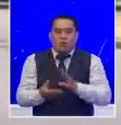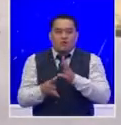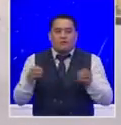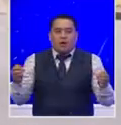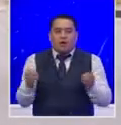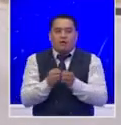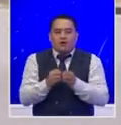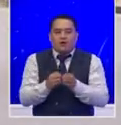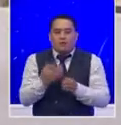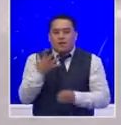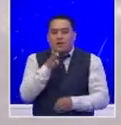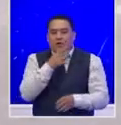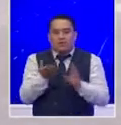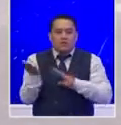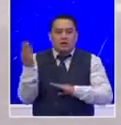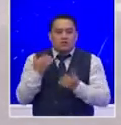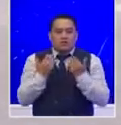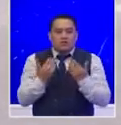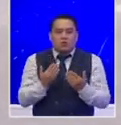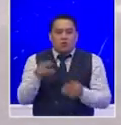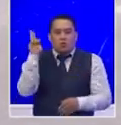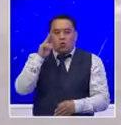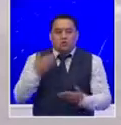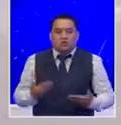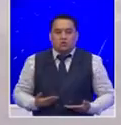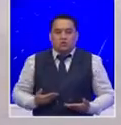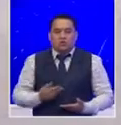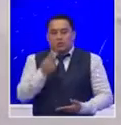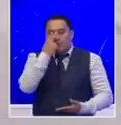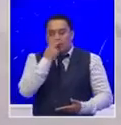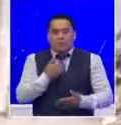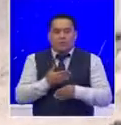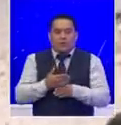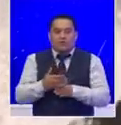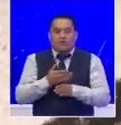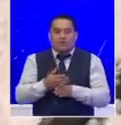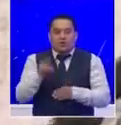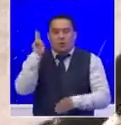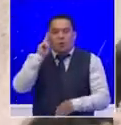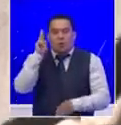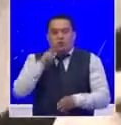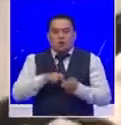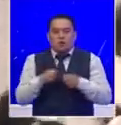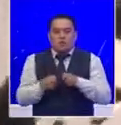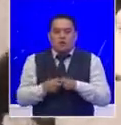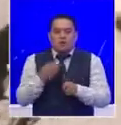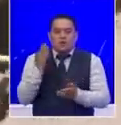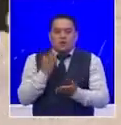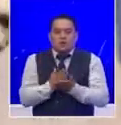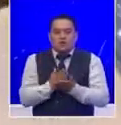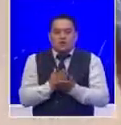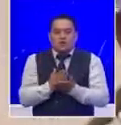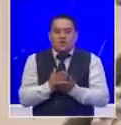аварии, произошедшей 5 лет назад. Сегодня он учится жить с недугом и потихоньку осваивается. Однако проблемы все же